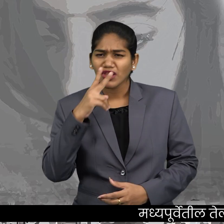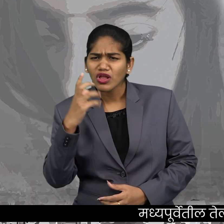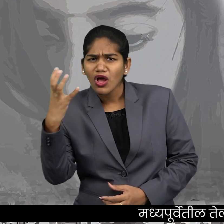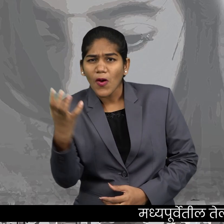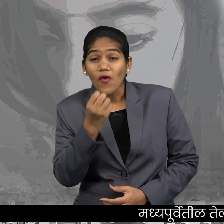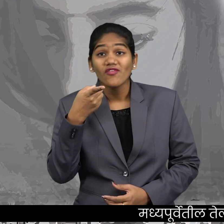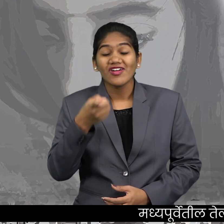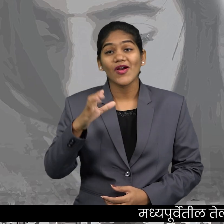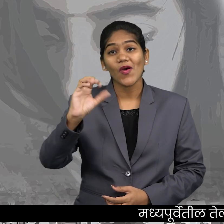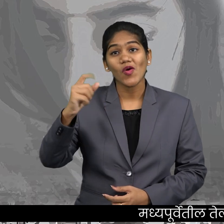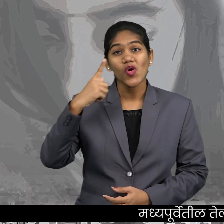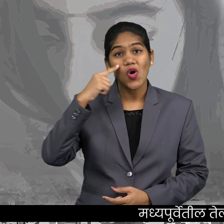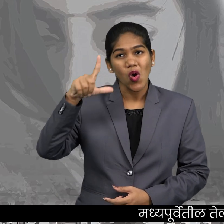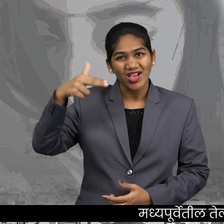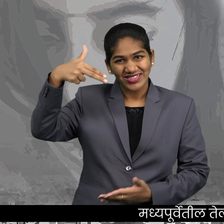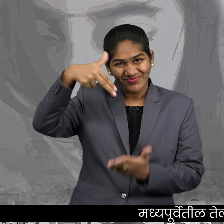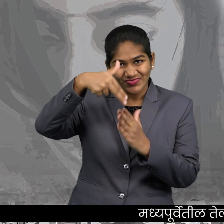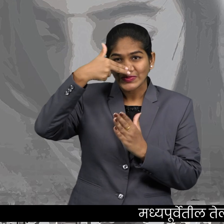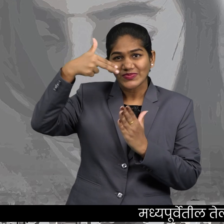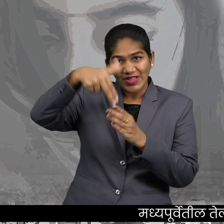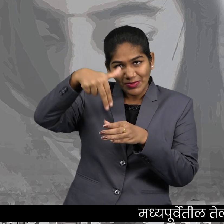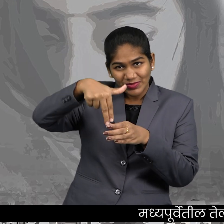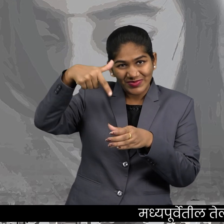मध्य पूर्वेतील तेलाच्या साठ्याच्या शोधामुळे